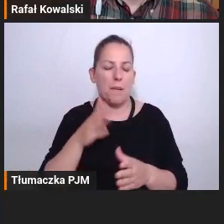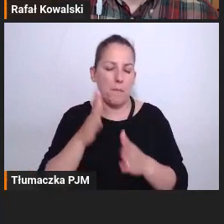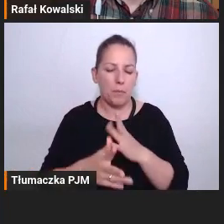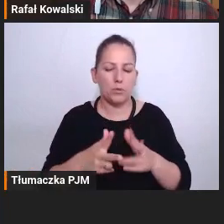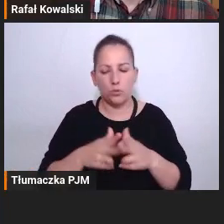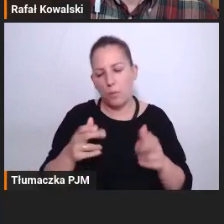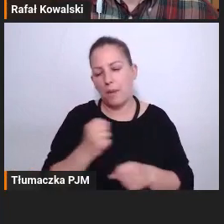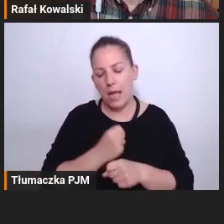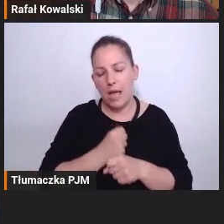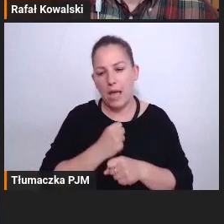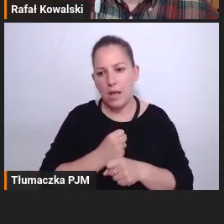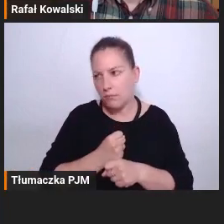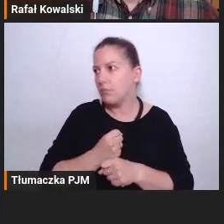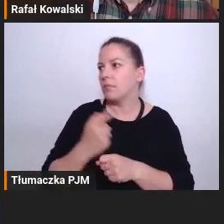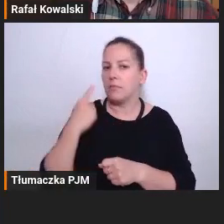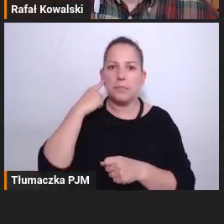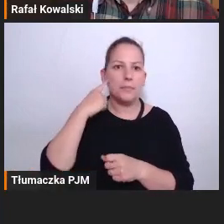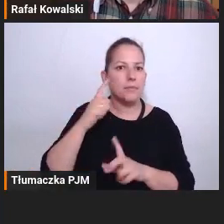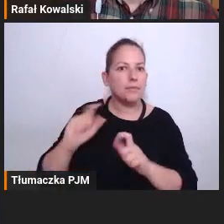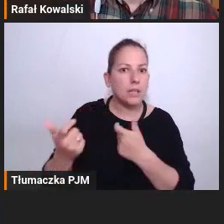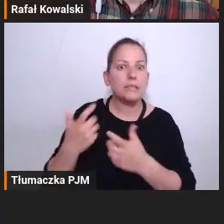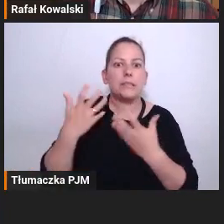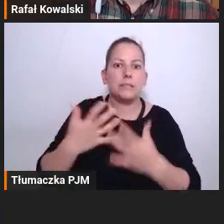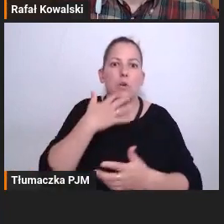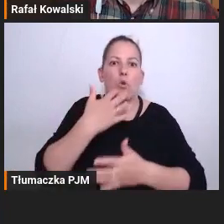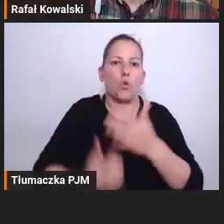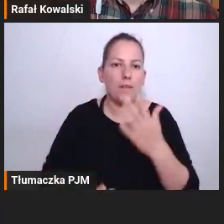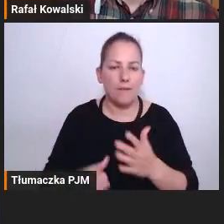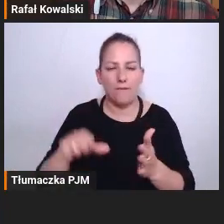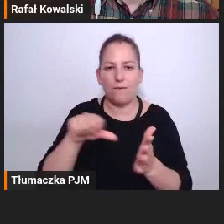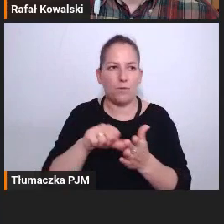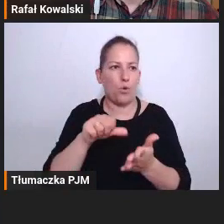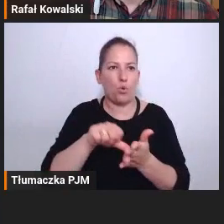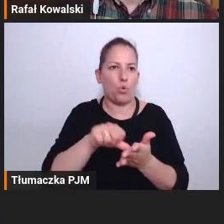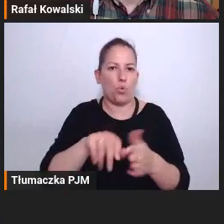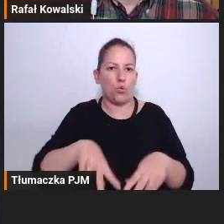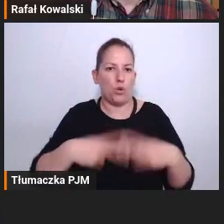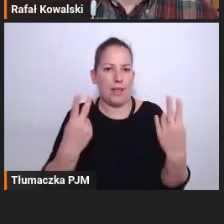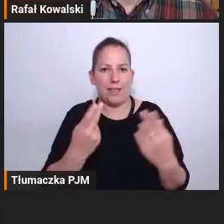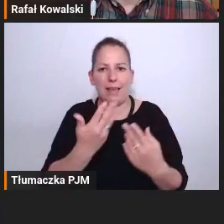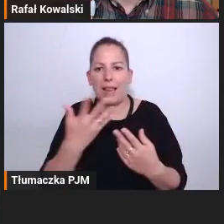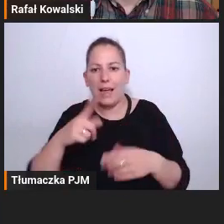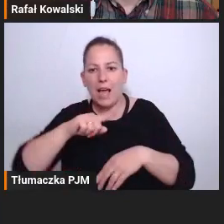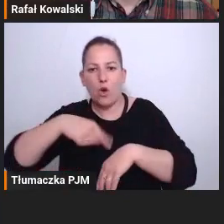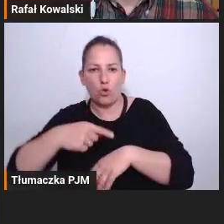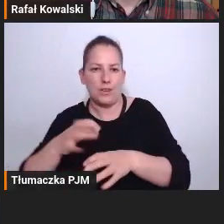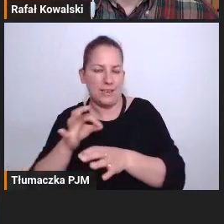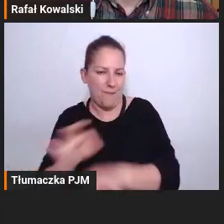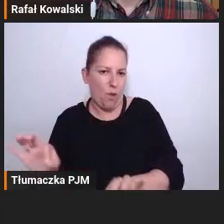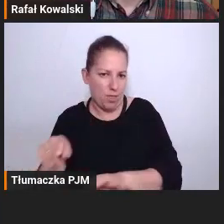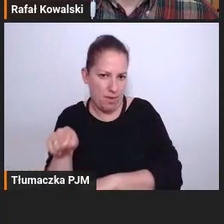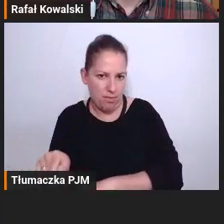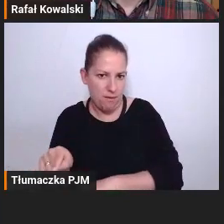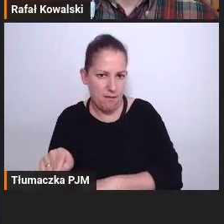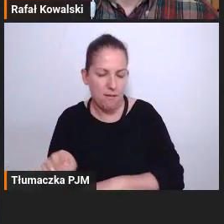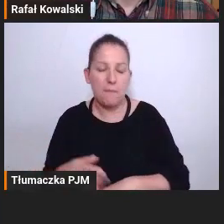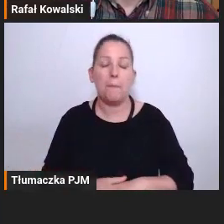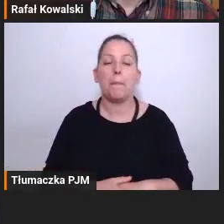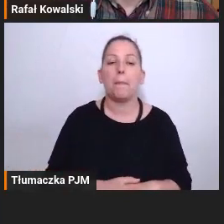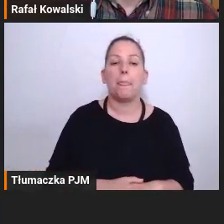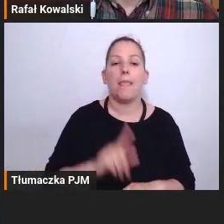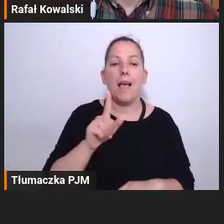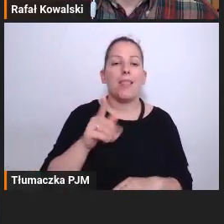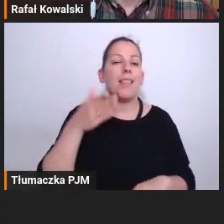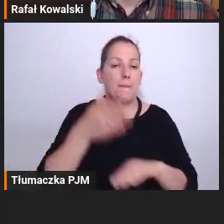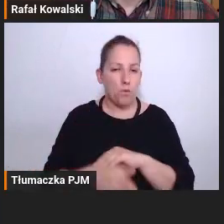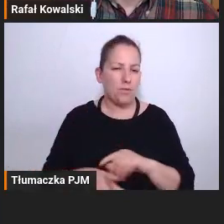że coś się W wydarzyło, środku tak? I dnia, będzie tak. chciał skorzystać w środku dnia z kilku godzin zwolnienia. Natomiast